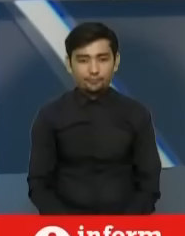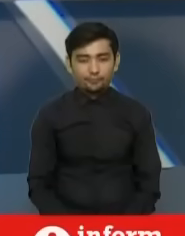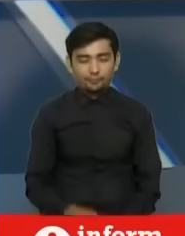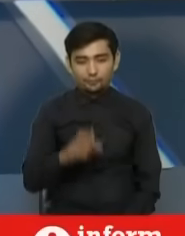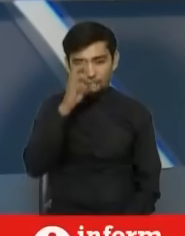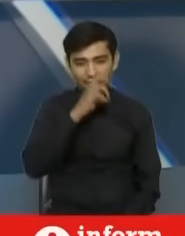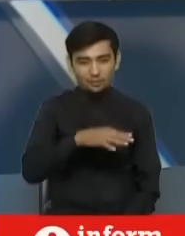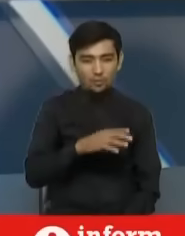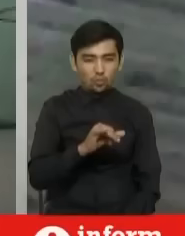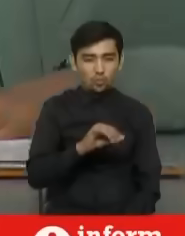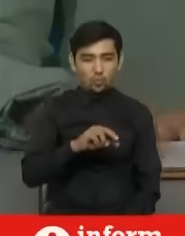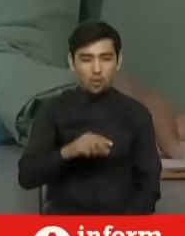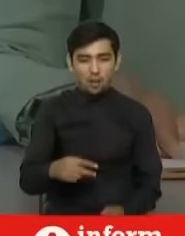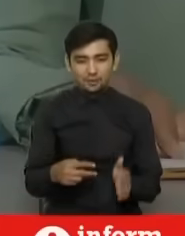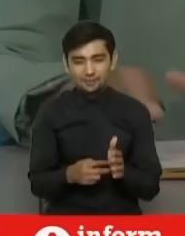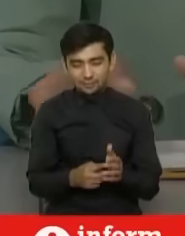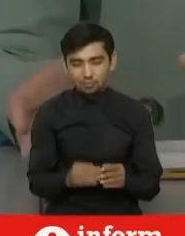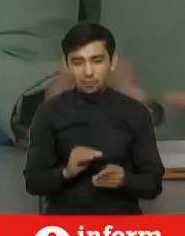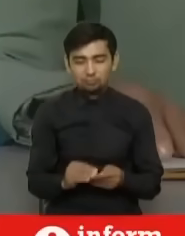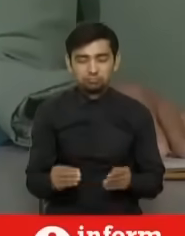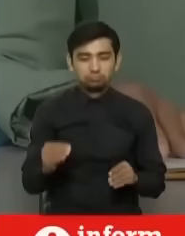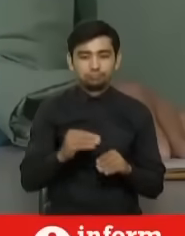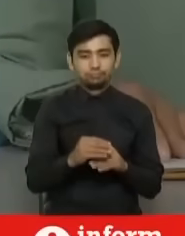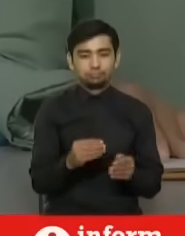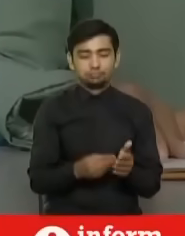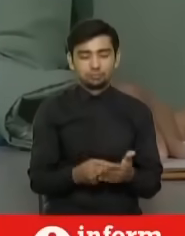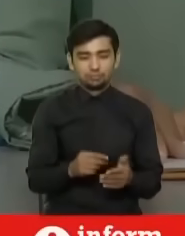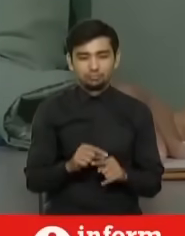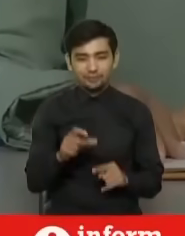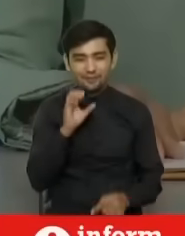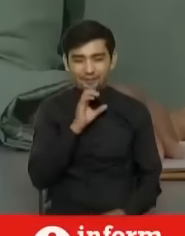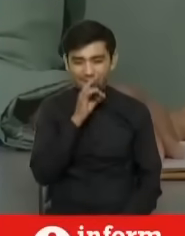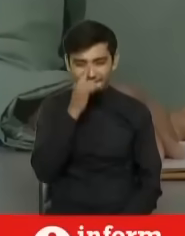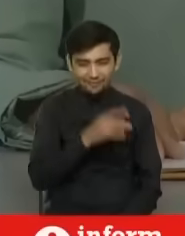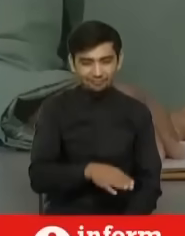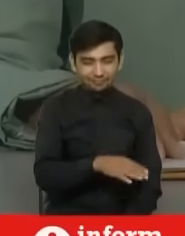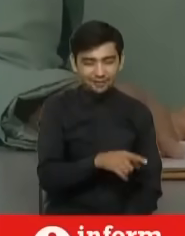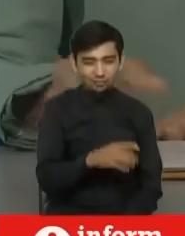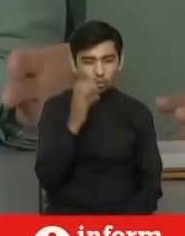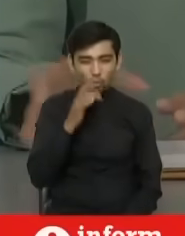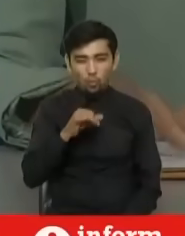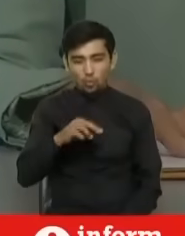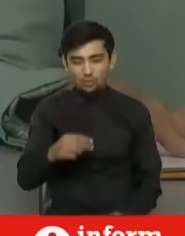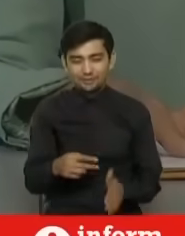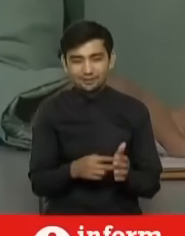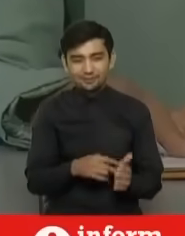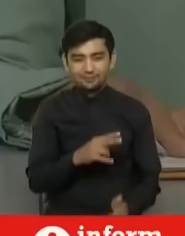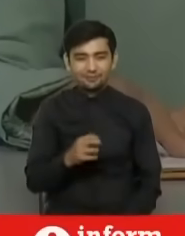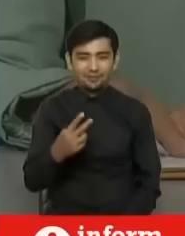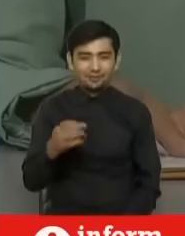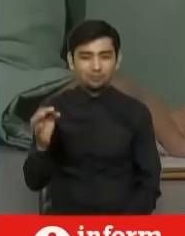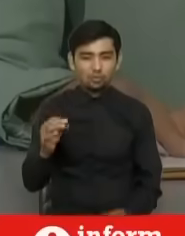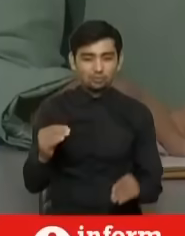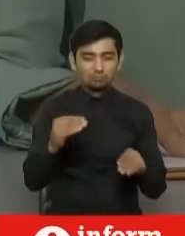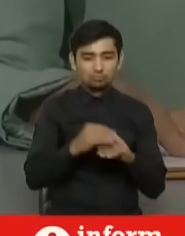Елімізде көмір бағасы тағы қымбаттады. Әсіресе солтүстік Қазақстанда құрытының бағасы 20%-ға дейін шарықтап